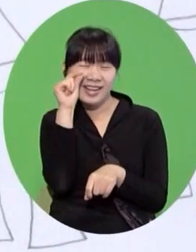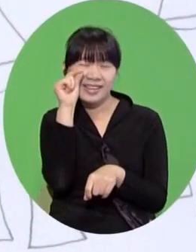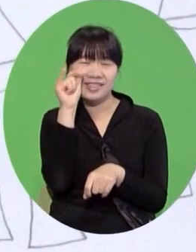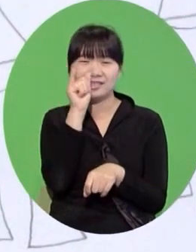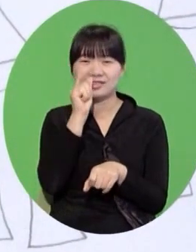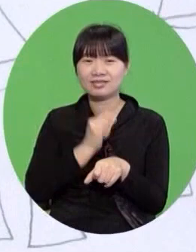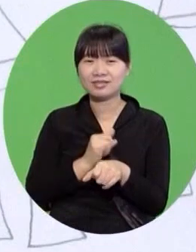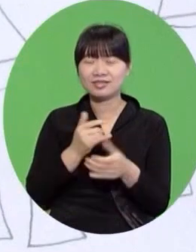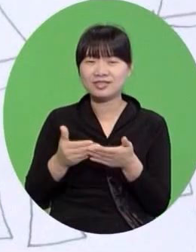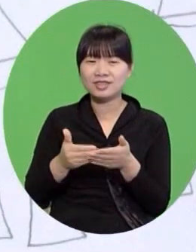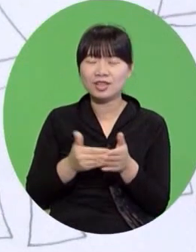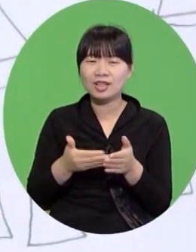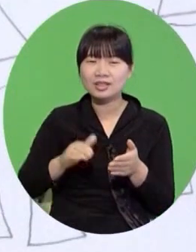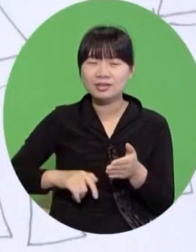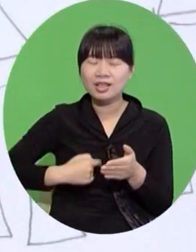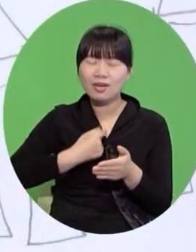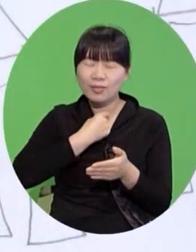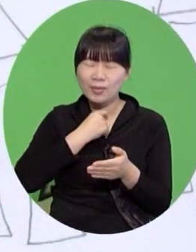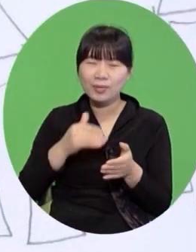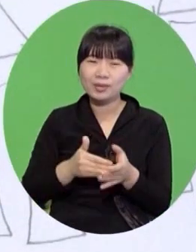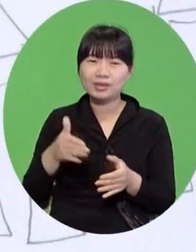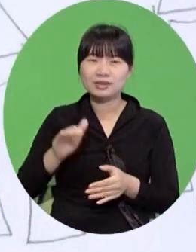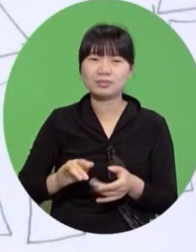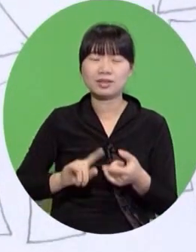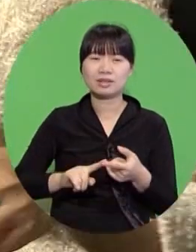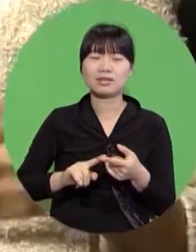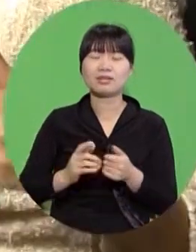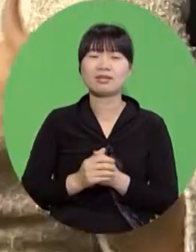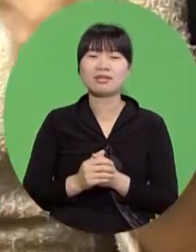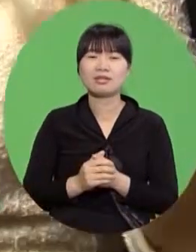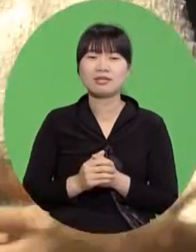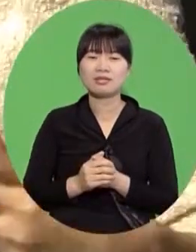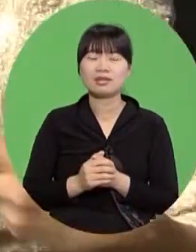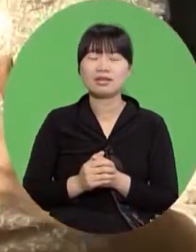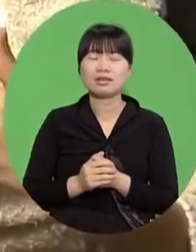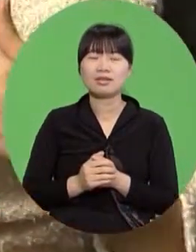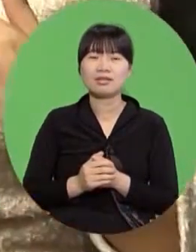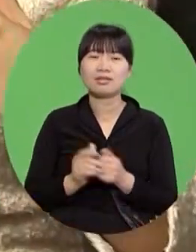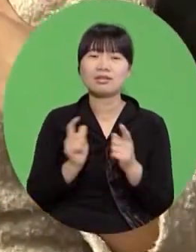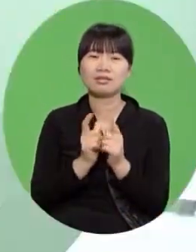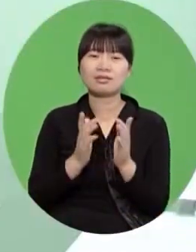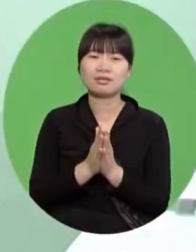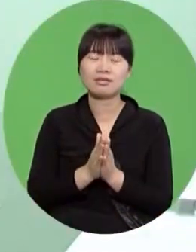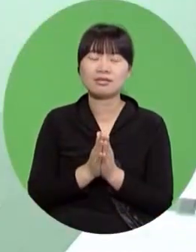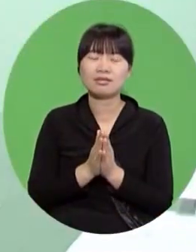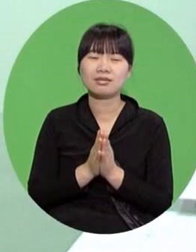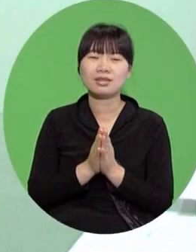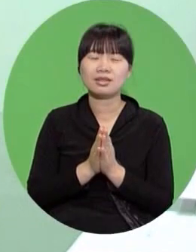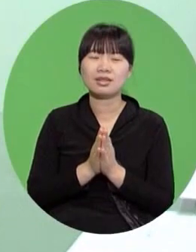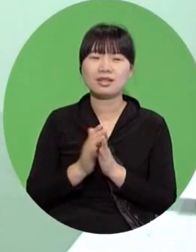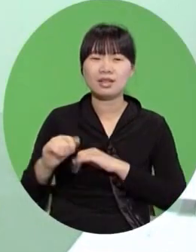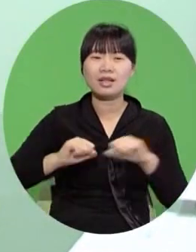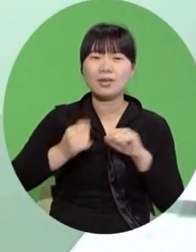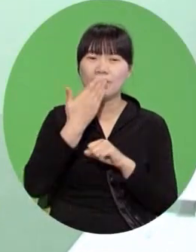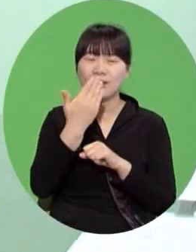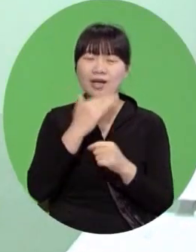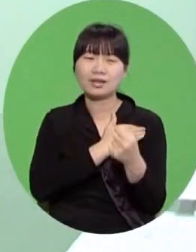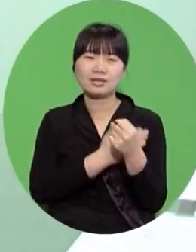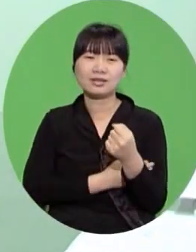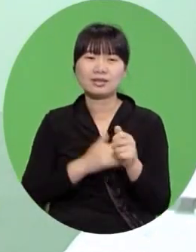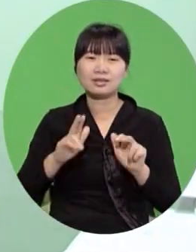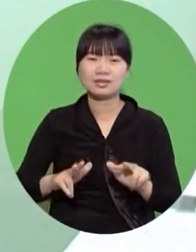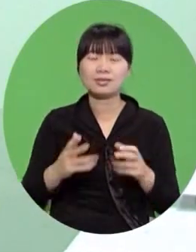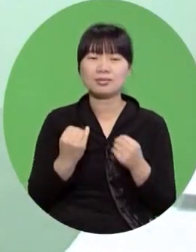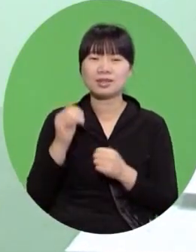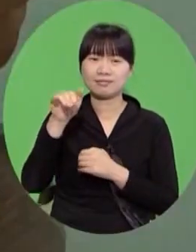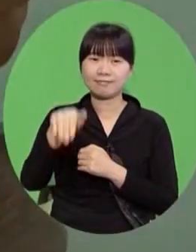그리고 그런데 자기가 이런 욕구들은 있지만 이것들을 이렇게 실제 실행에 옮길 수 있는 능력은 지금은